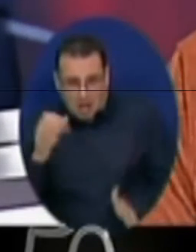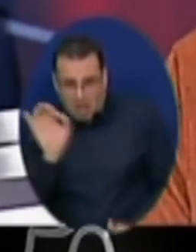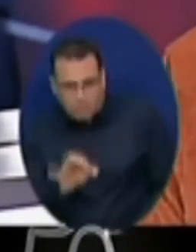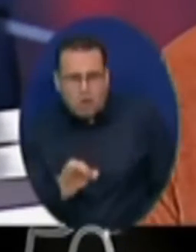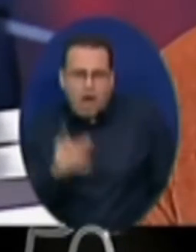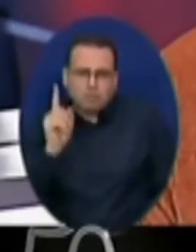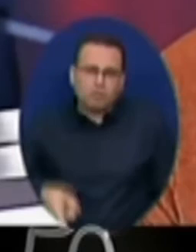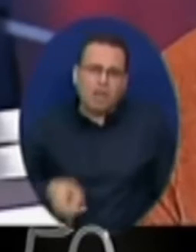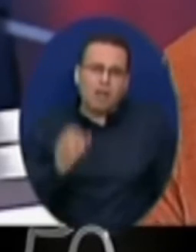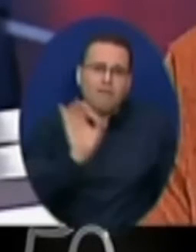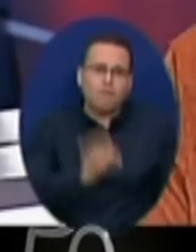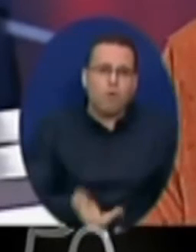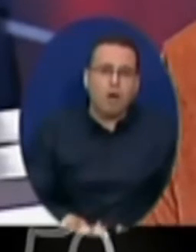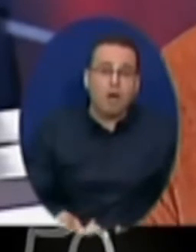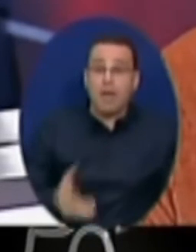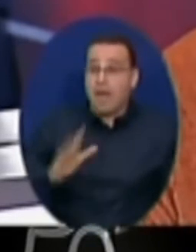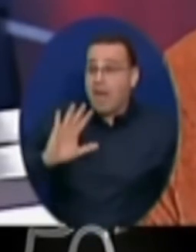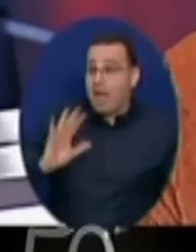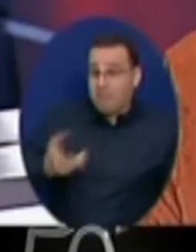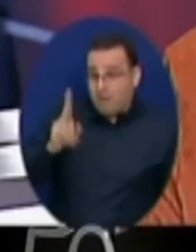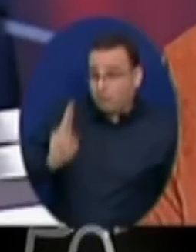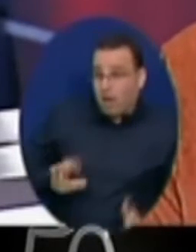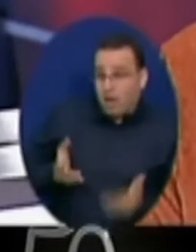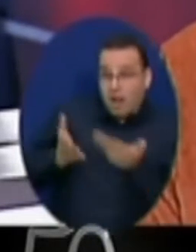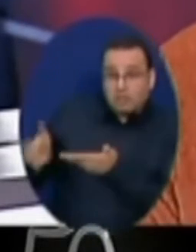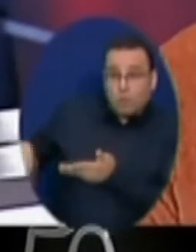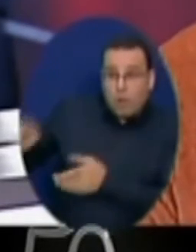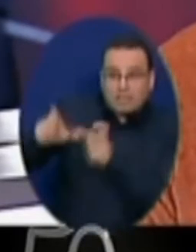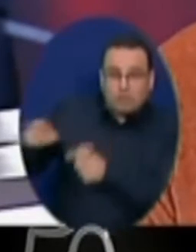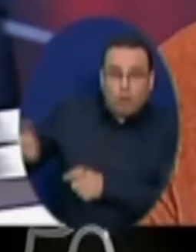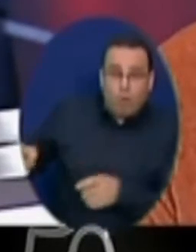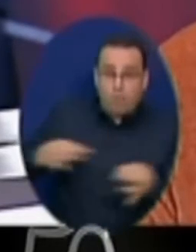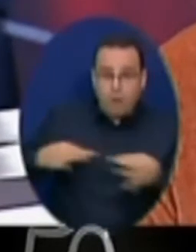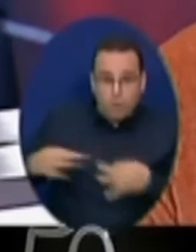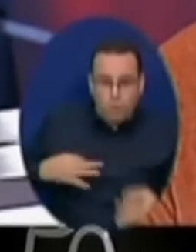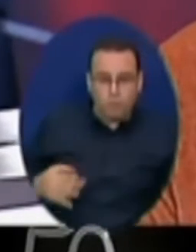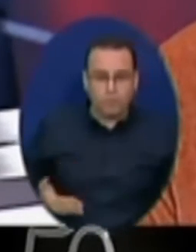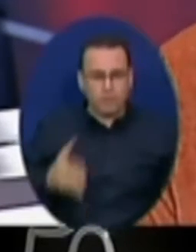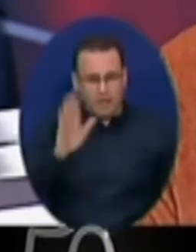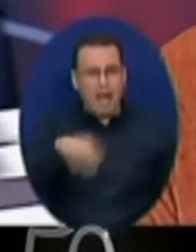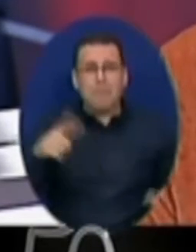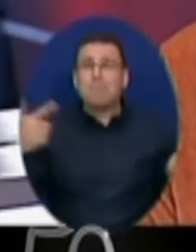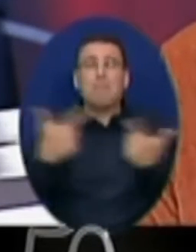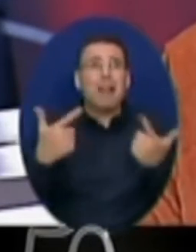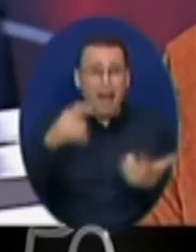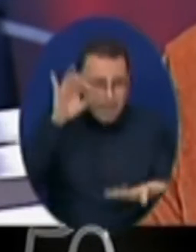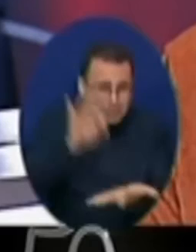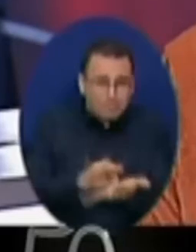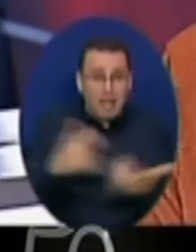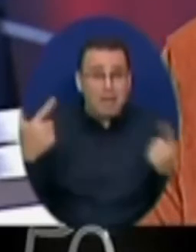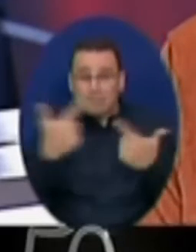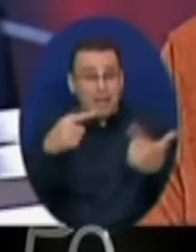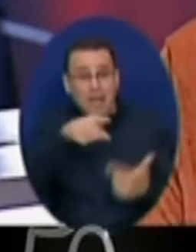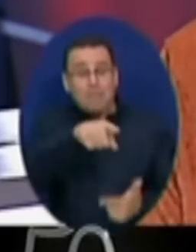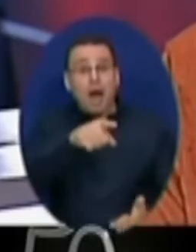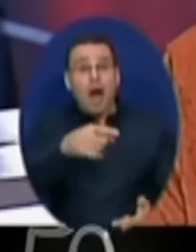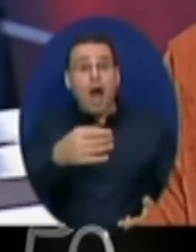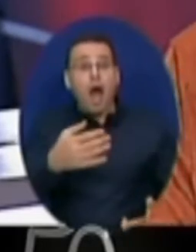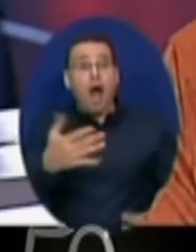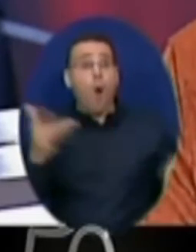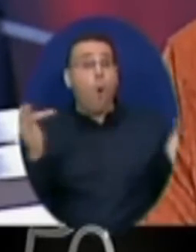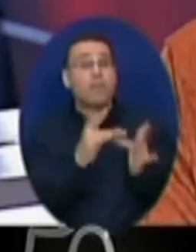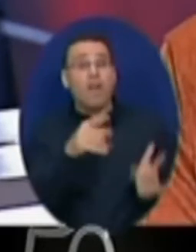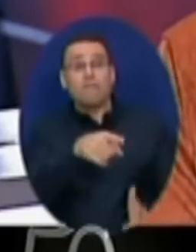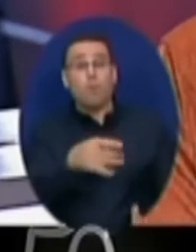אם אפשר לצמצם נזק לאזרחים, מצמצמים נזק לאזרחים. אם האויב פצוע, אגב, גם במלחמה, אם האויב הוא פצוע,